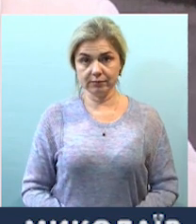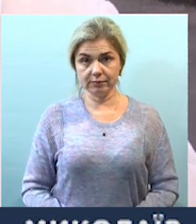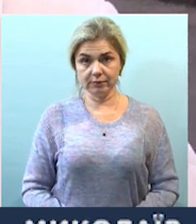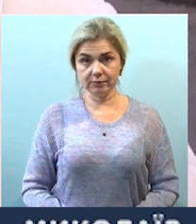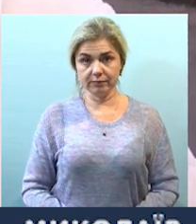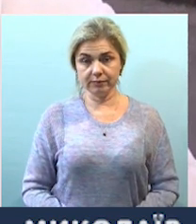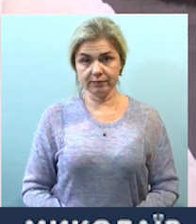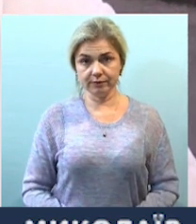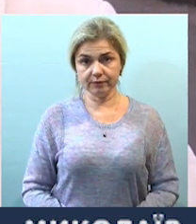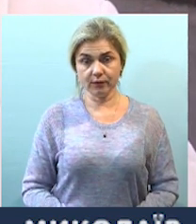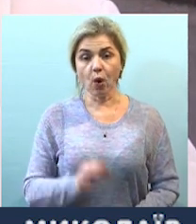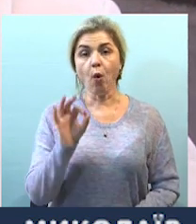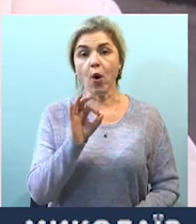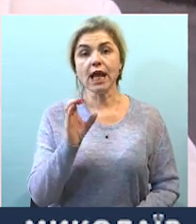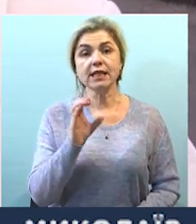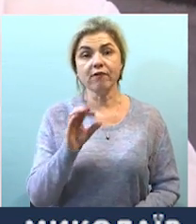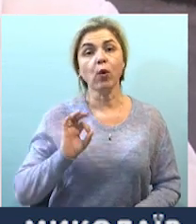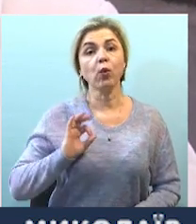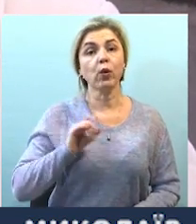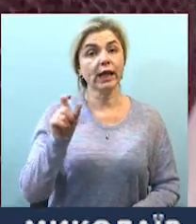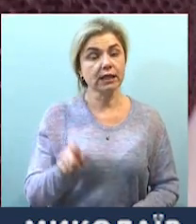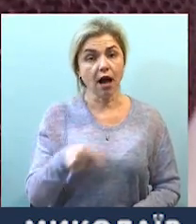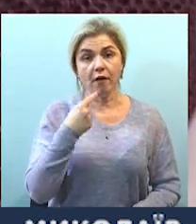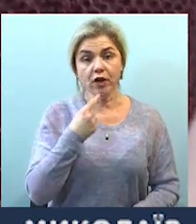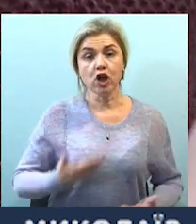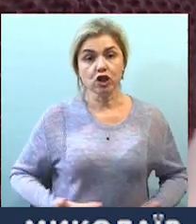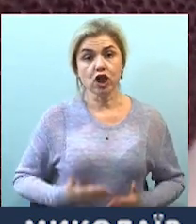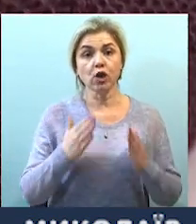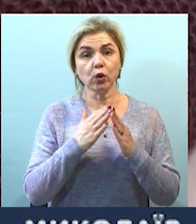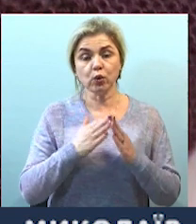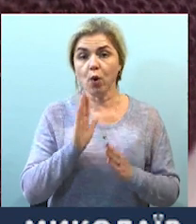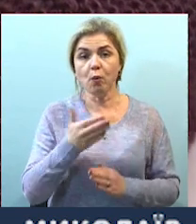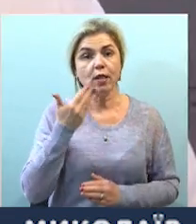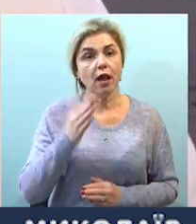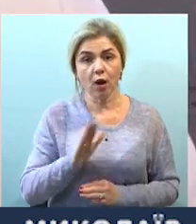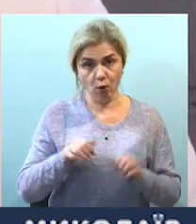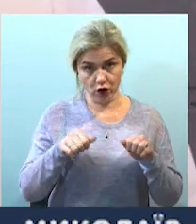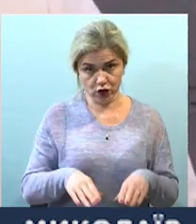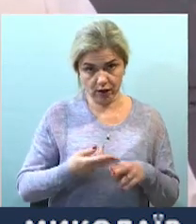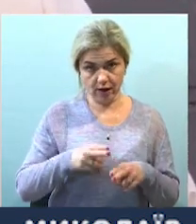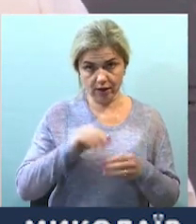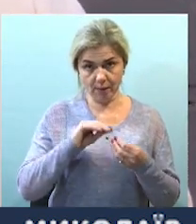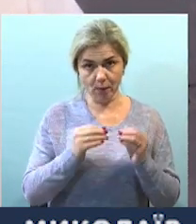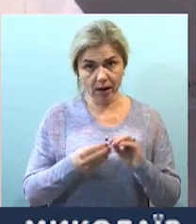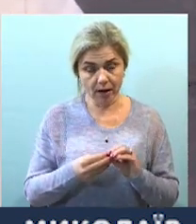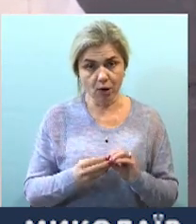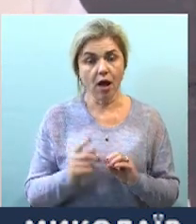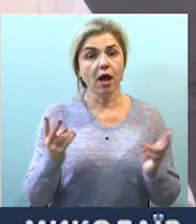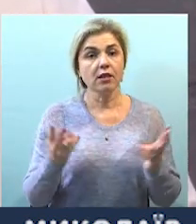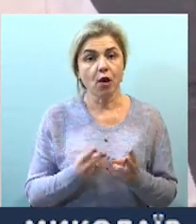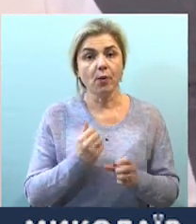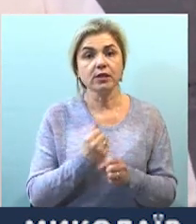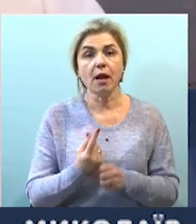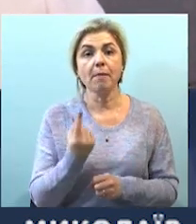Відпустки. Ольга Савицька – юрист. Говорить, мешканцям будинку буде нелегко вирішити цю проблему. Необхідно провести, по-перше,